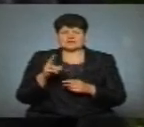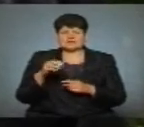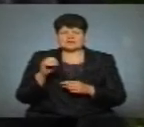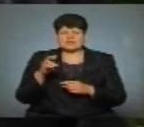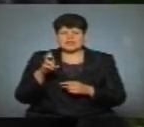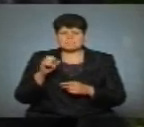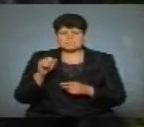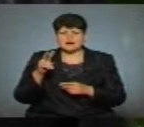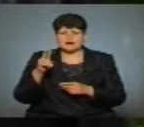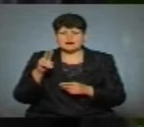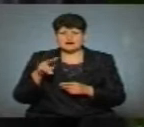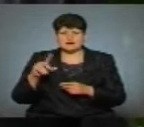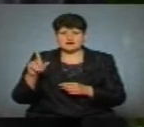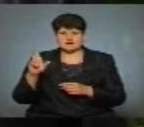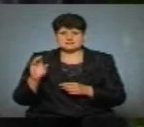це треба було